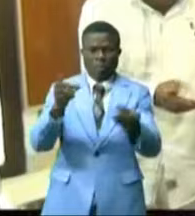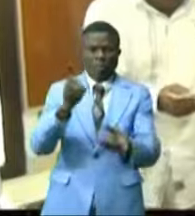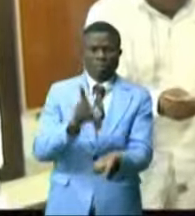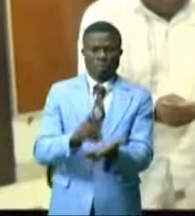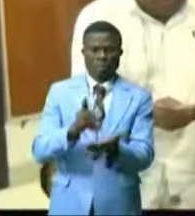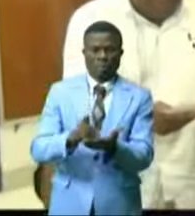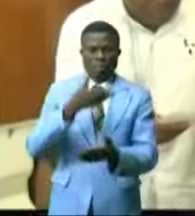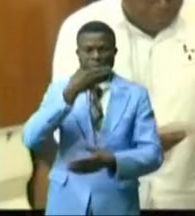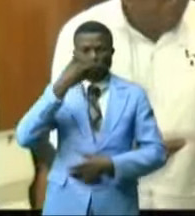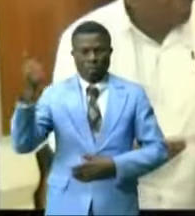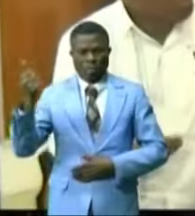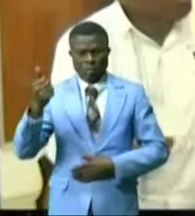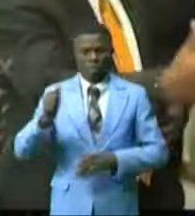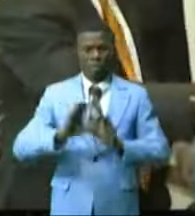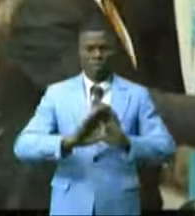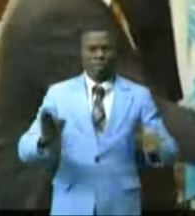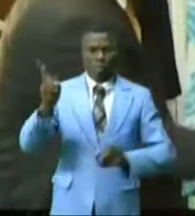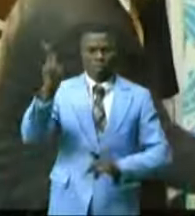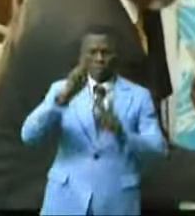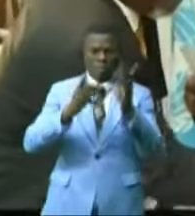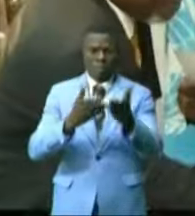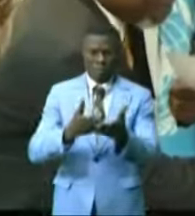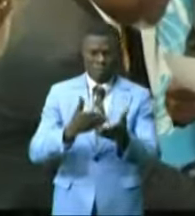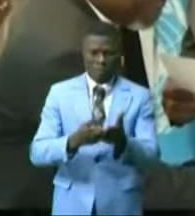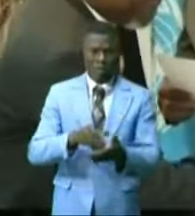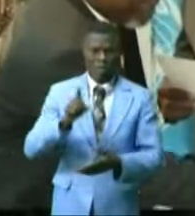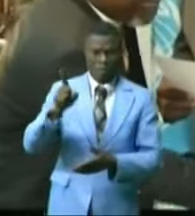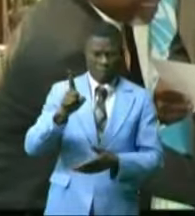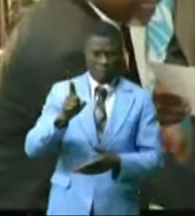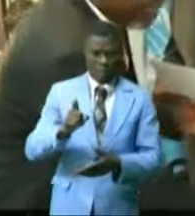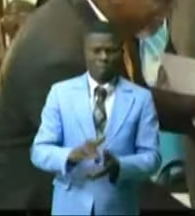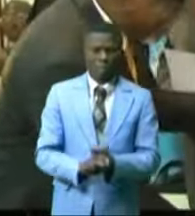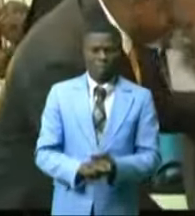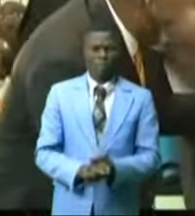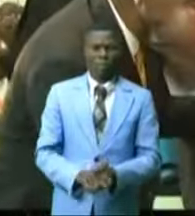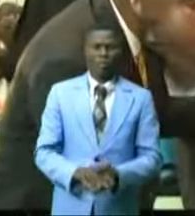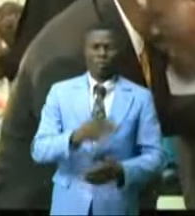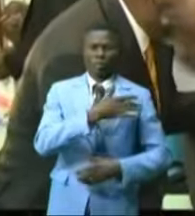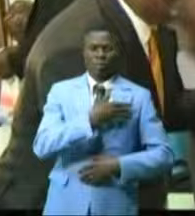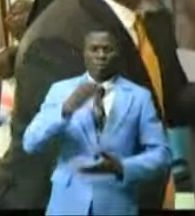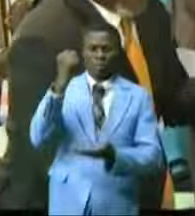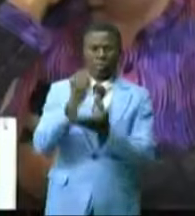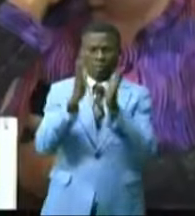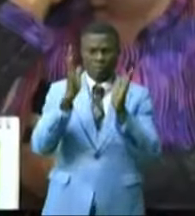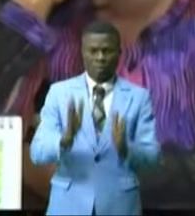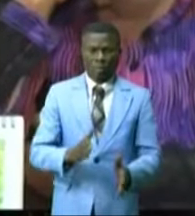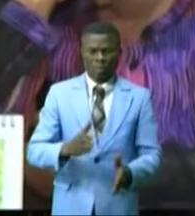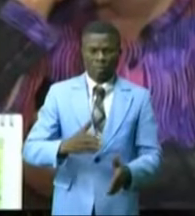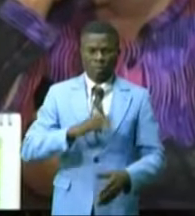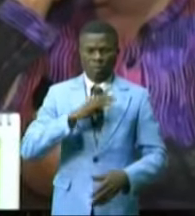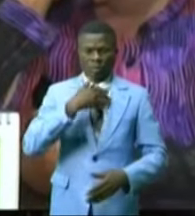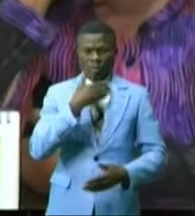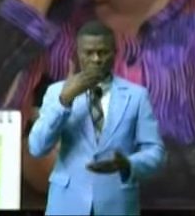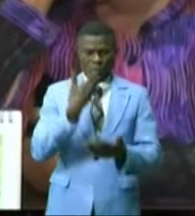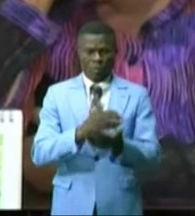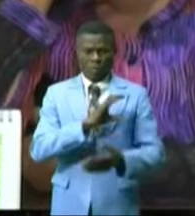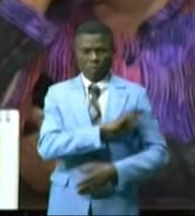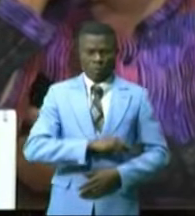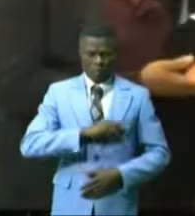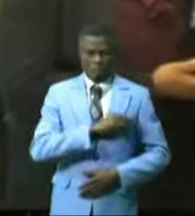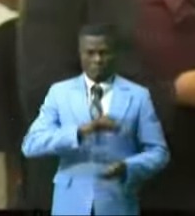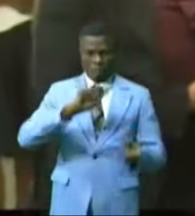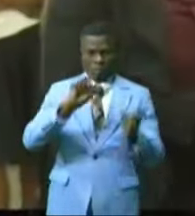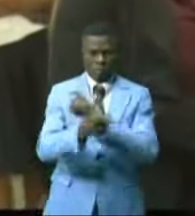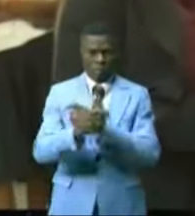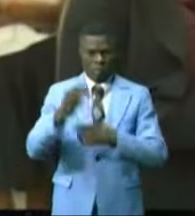diplômes d'excellence et mérite citoyen à ceux qui portent aujourd'hui le nom d'ambassadeurs de bonne manière et des